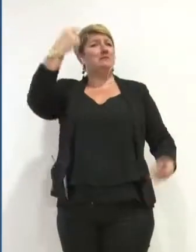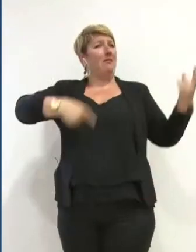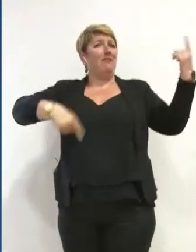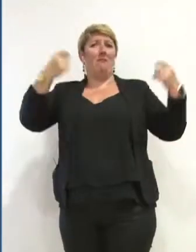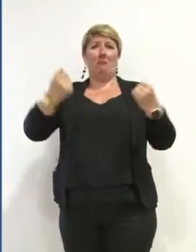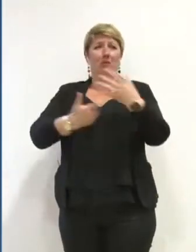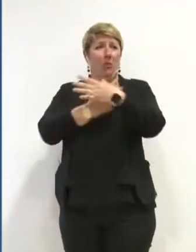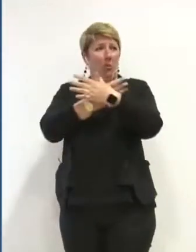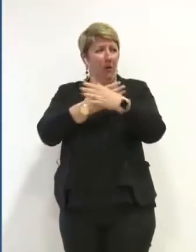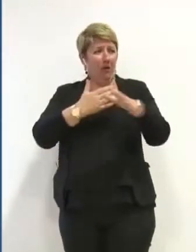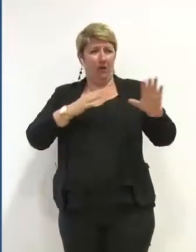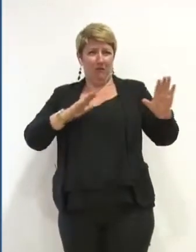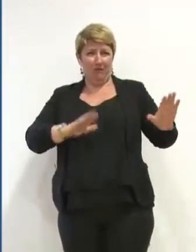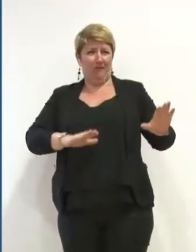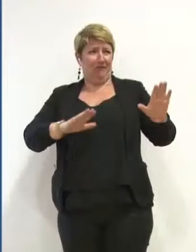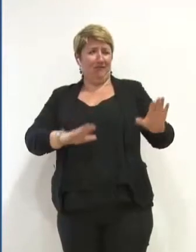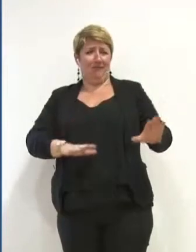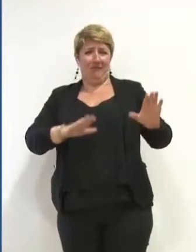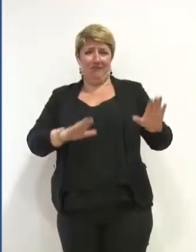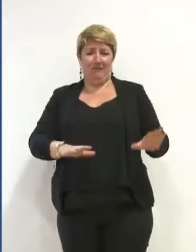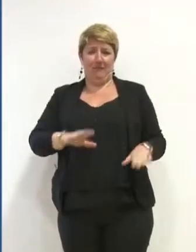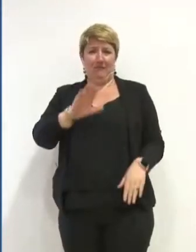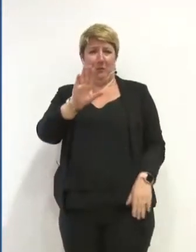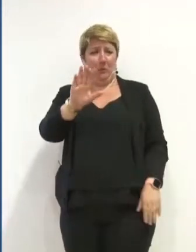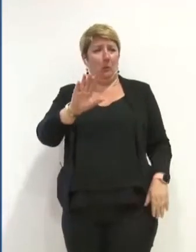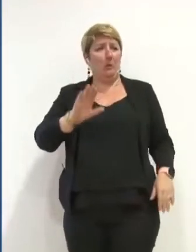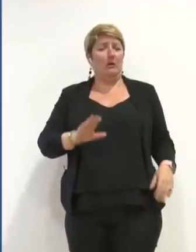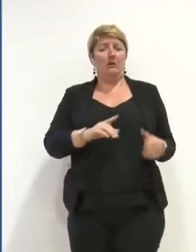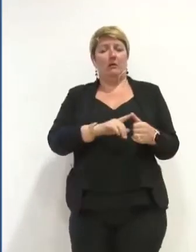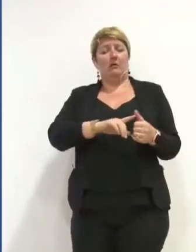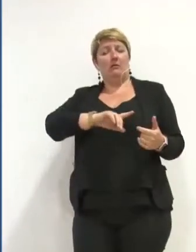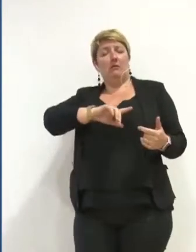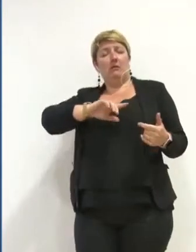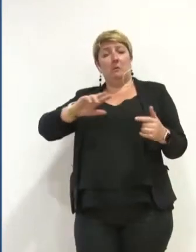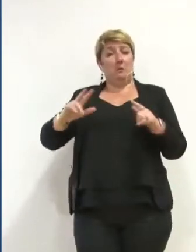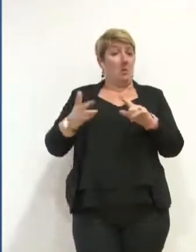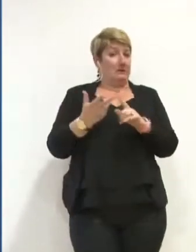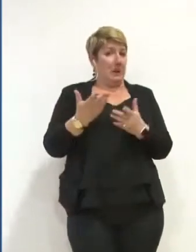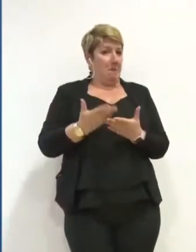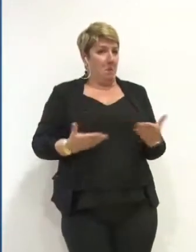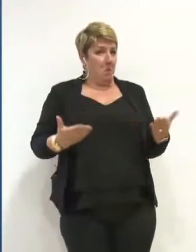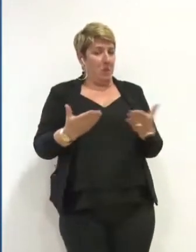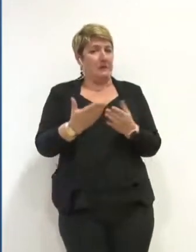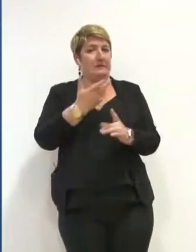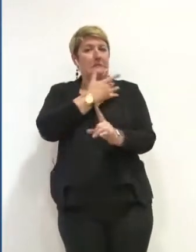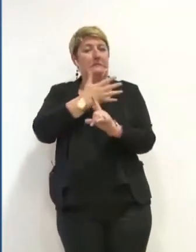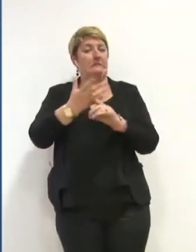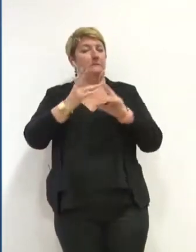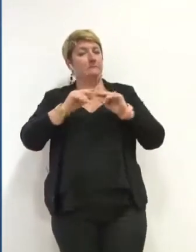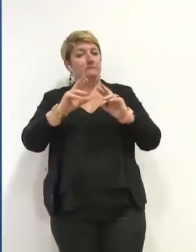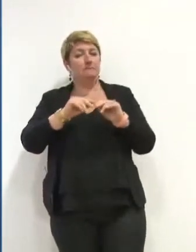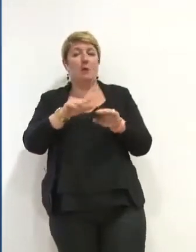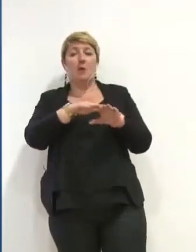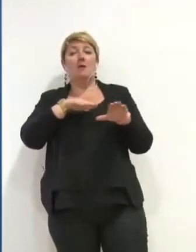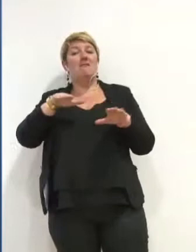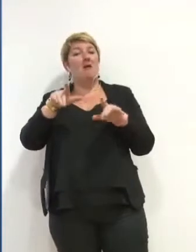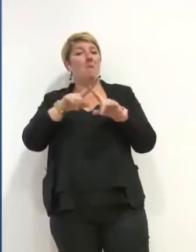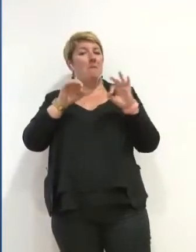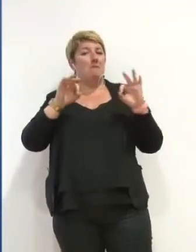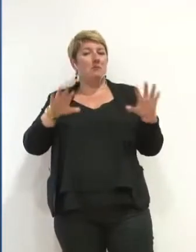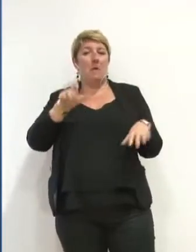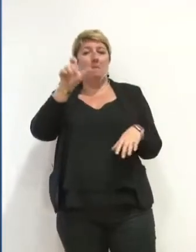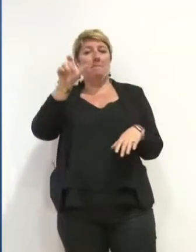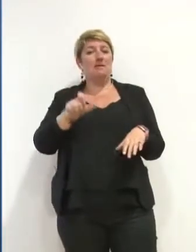élément de contexte, dans le même temps, une interview d'un conseiller municipal d'opposition